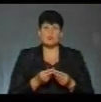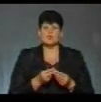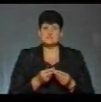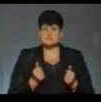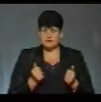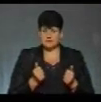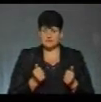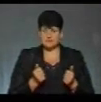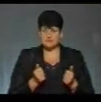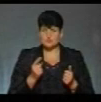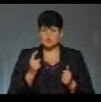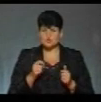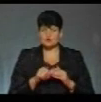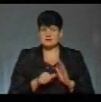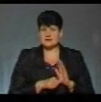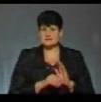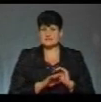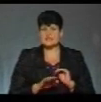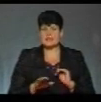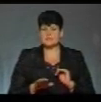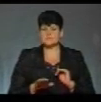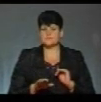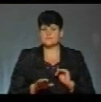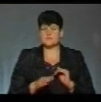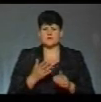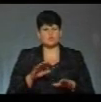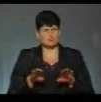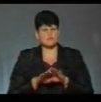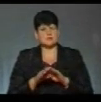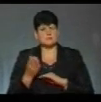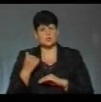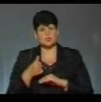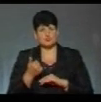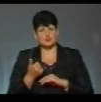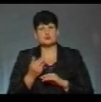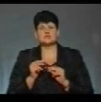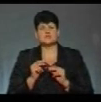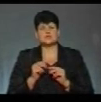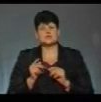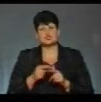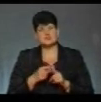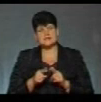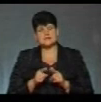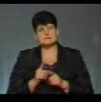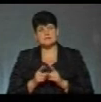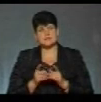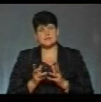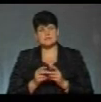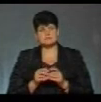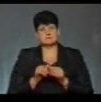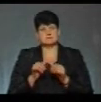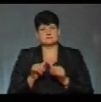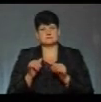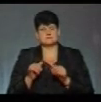час вже 116 дітей. Якщо порівняти з минулим роком, чи змінилась кількість? Тенденція йде до